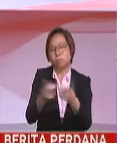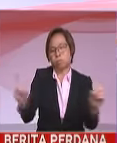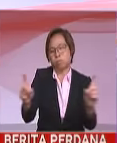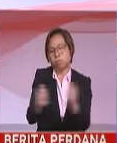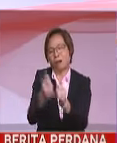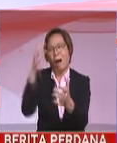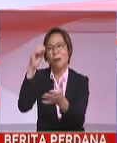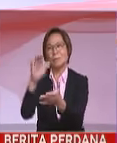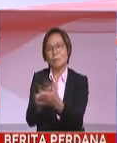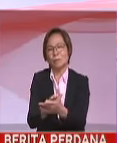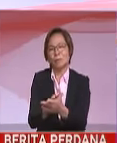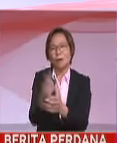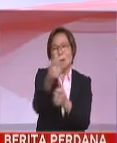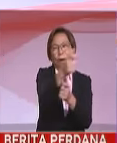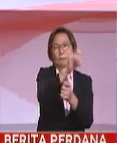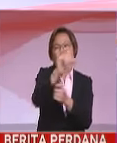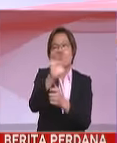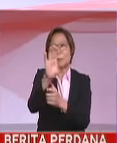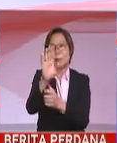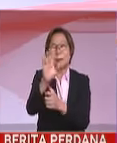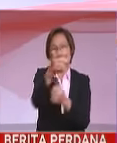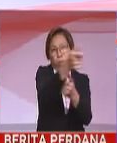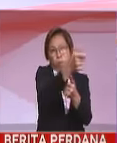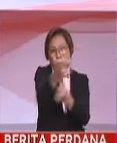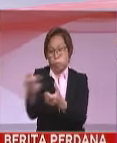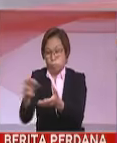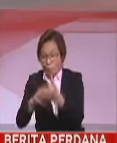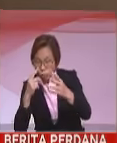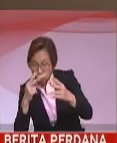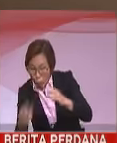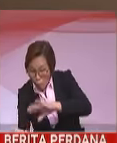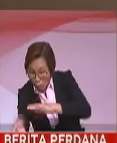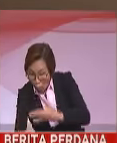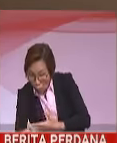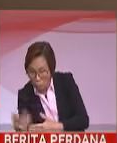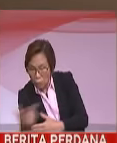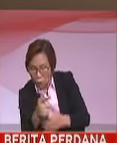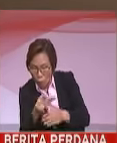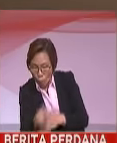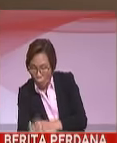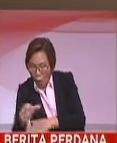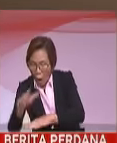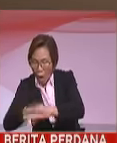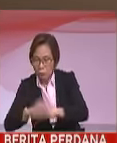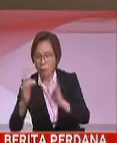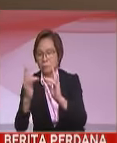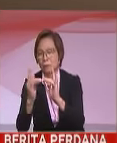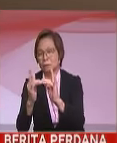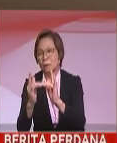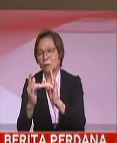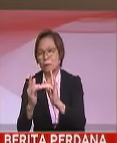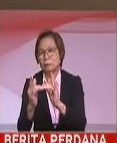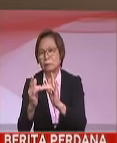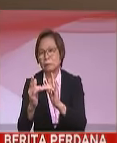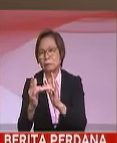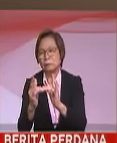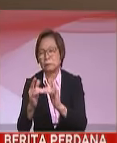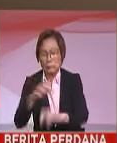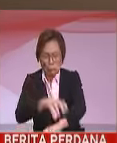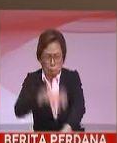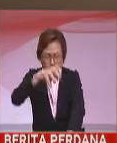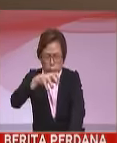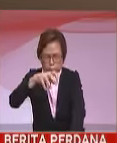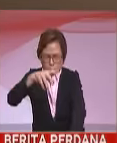suaminya. Pasukan bomba sebelum itu dilapor menemukan mayat ketiga-tiga mangsa di atas katil dalam keadaan melecur